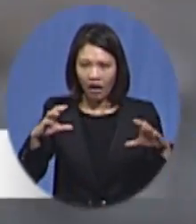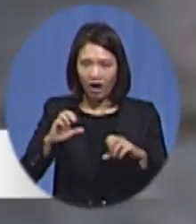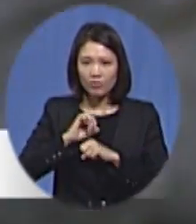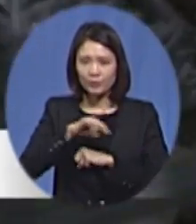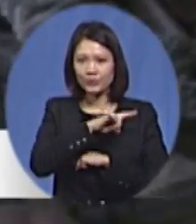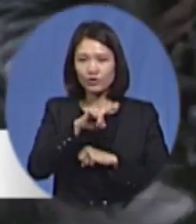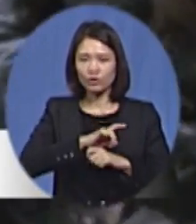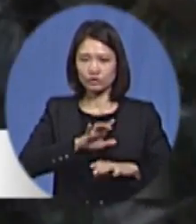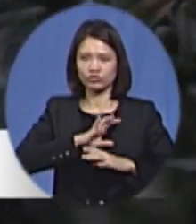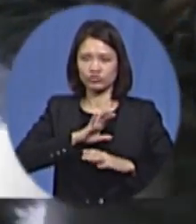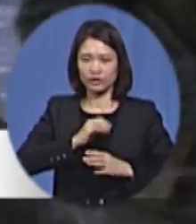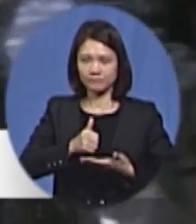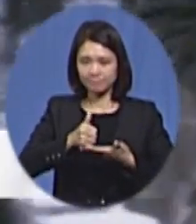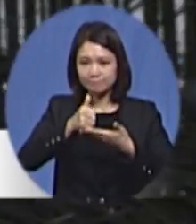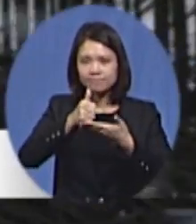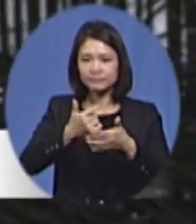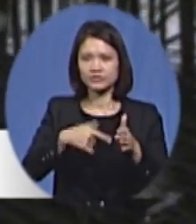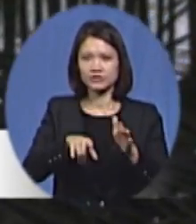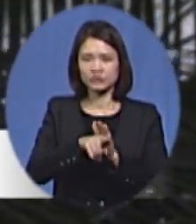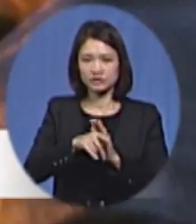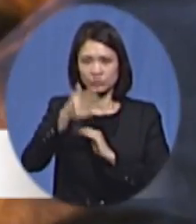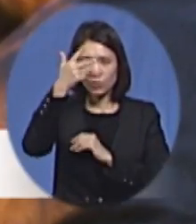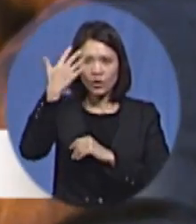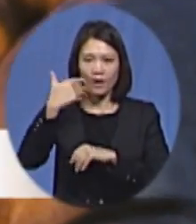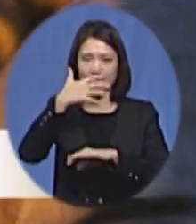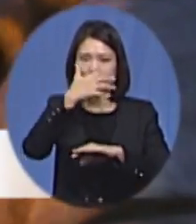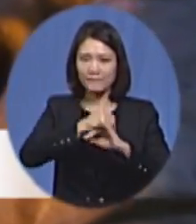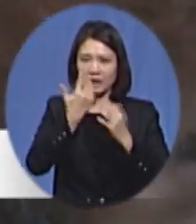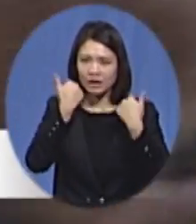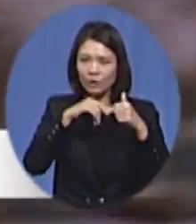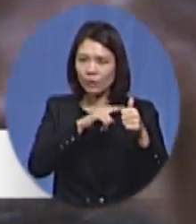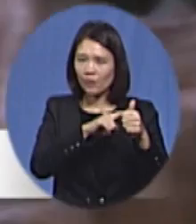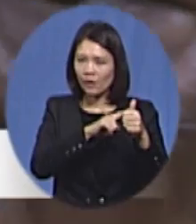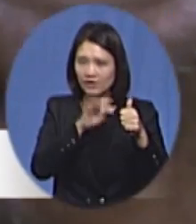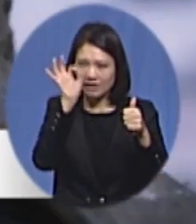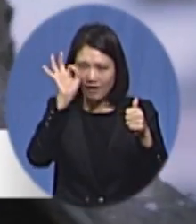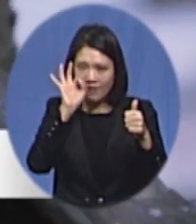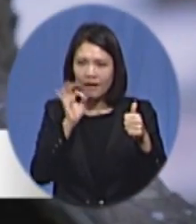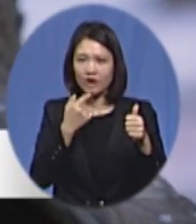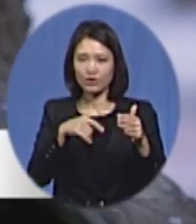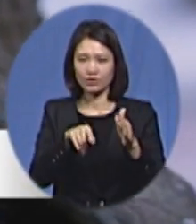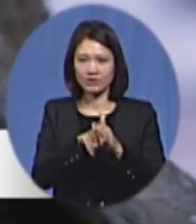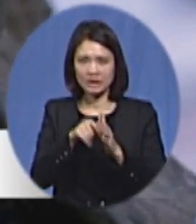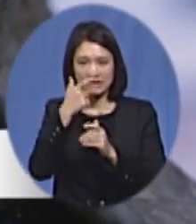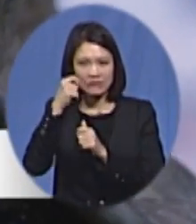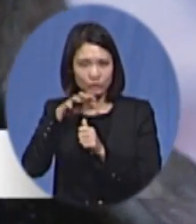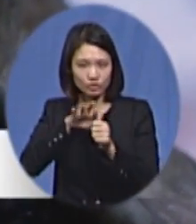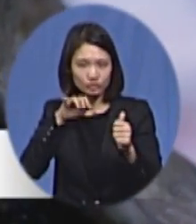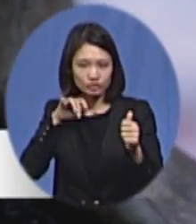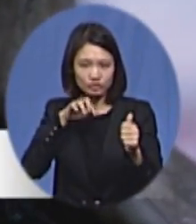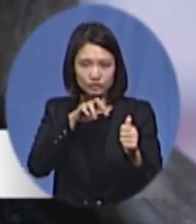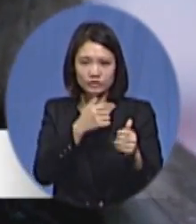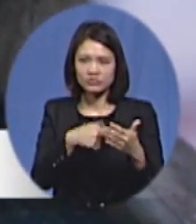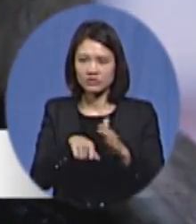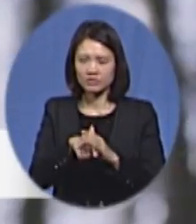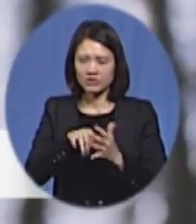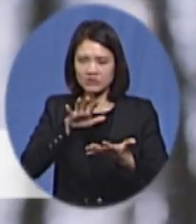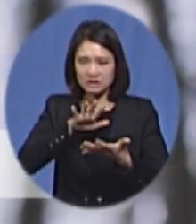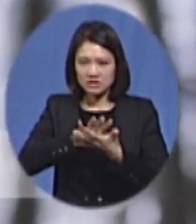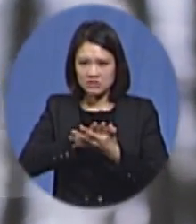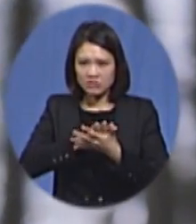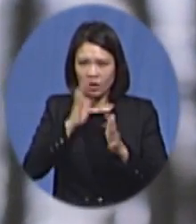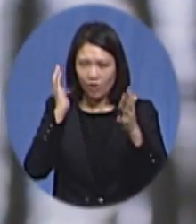두려움과 존경의 대상이자 조선의 마지막 호랑이인 대우를 찾아 몰려든 일본군 때문에 술렁이기